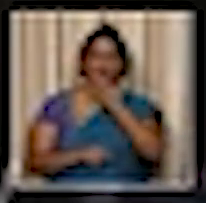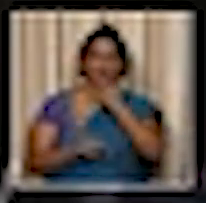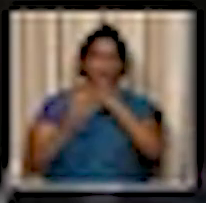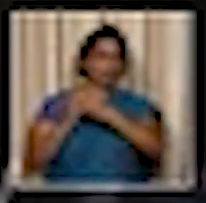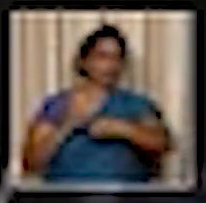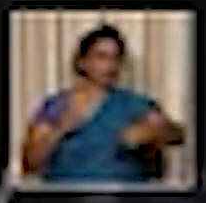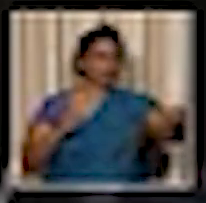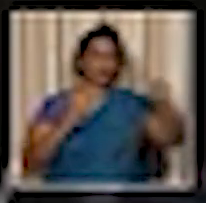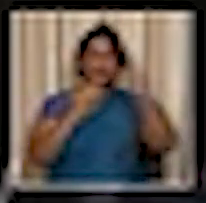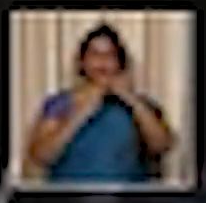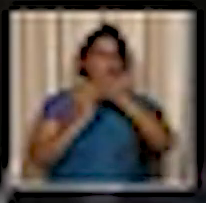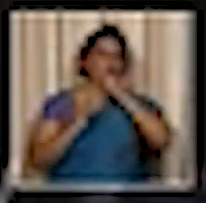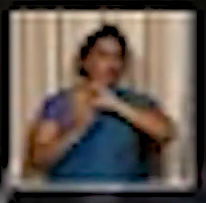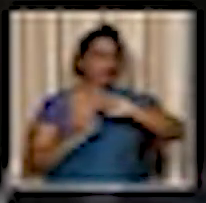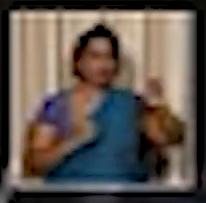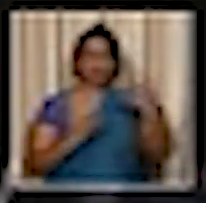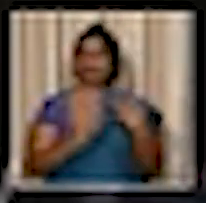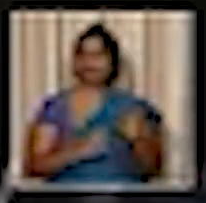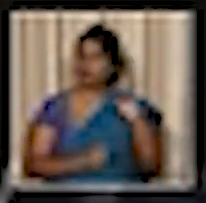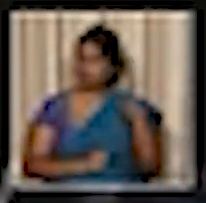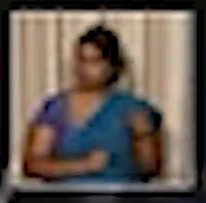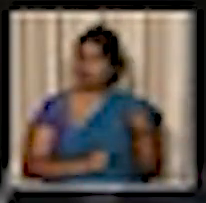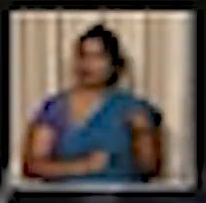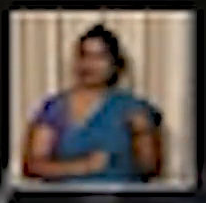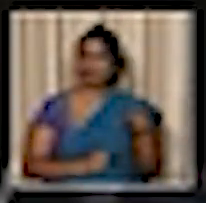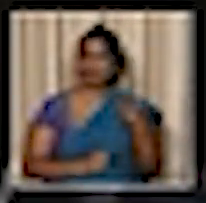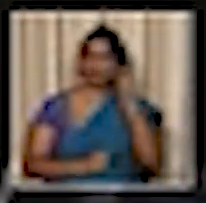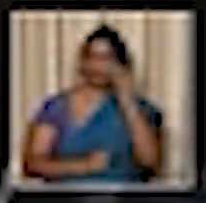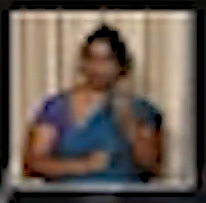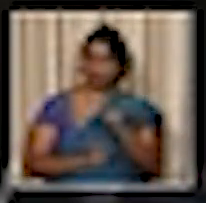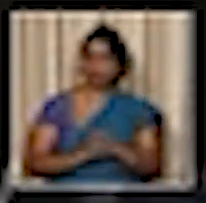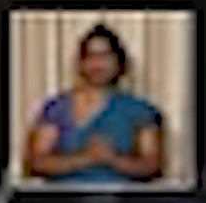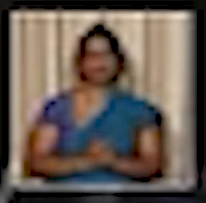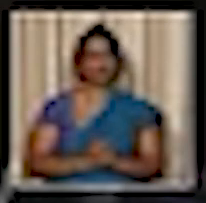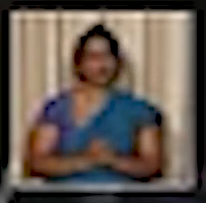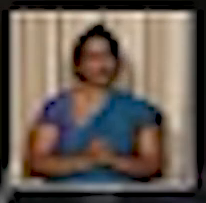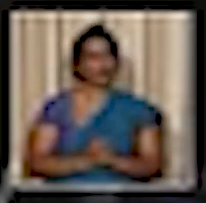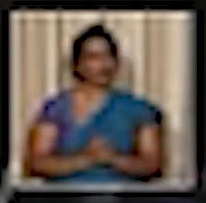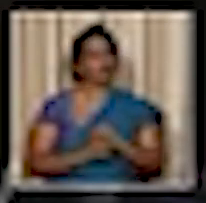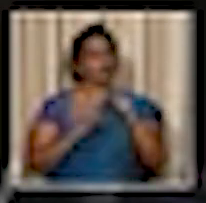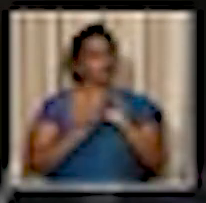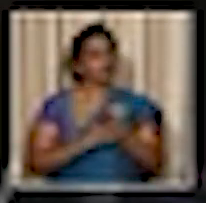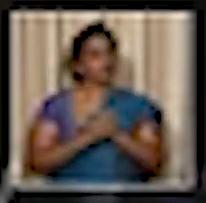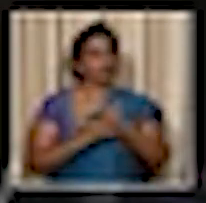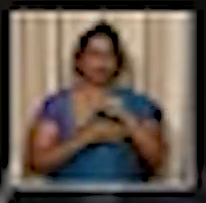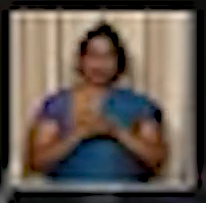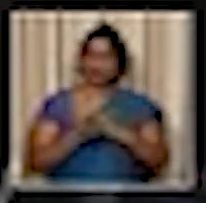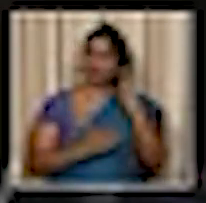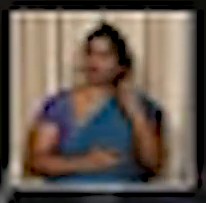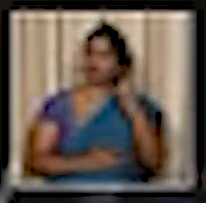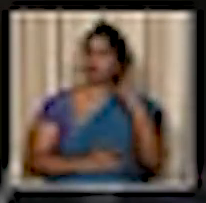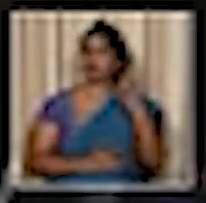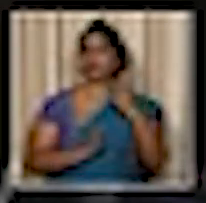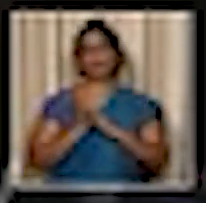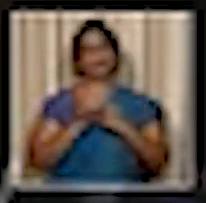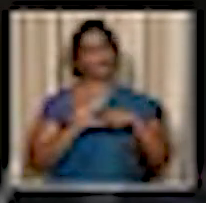නලයක් සවිකොට ජලය ලබාගෙන තිබූ අයුරු තහවුරු කොට ඇත. අදාළ සියලු ලිපි ලේඛන 2004 මැයි 3